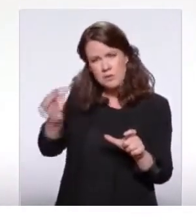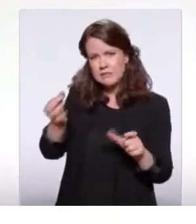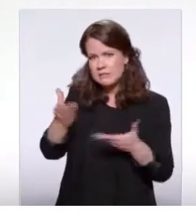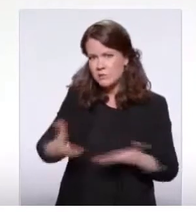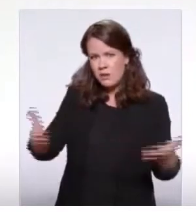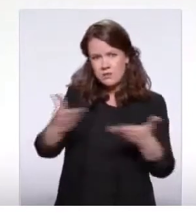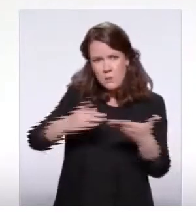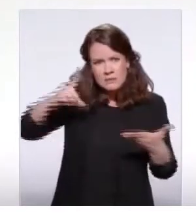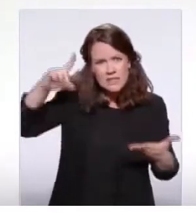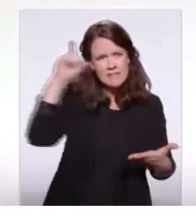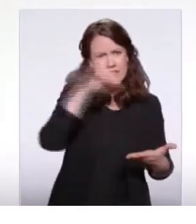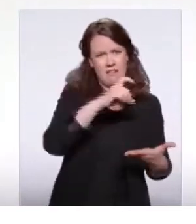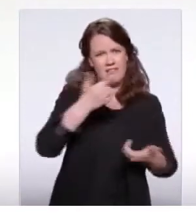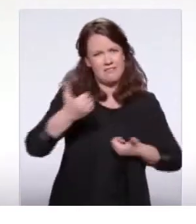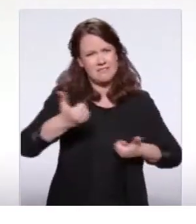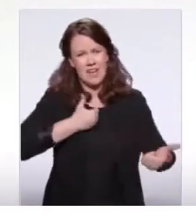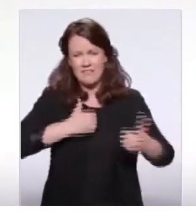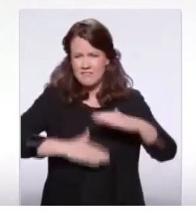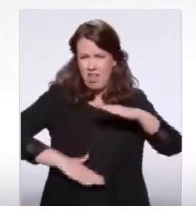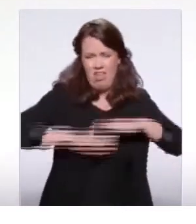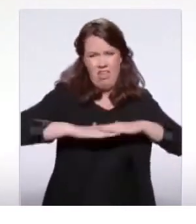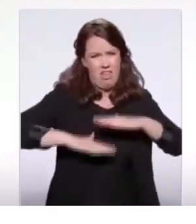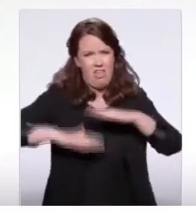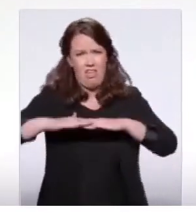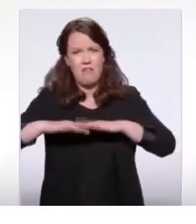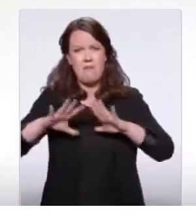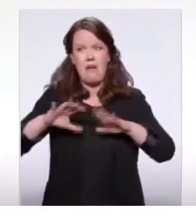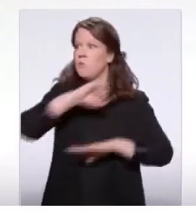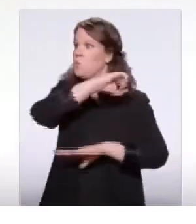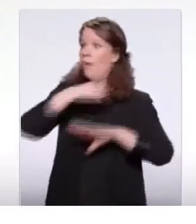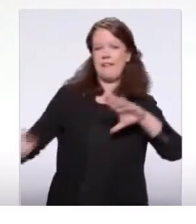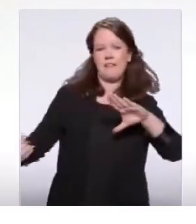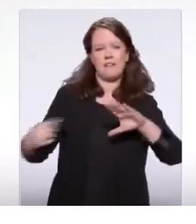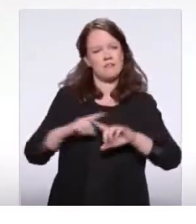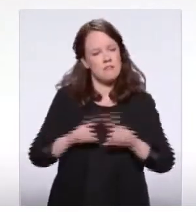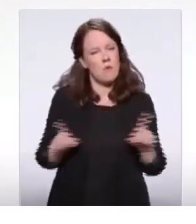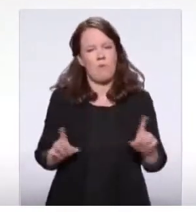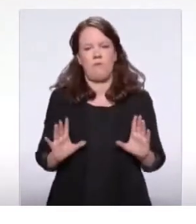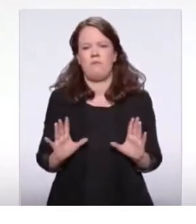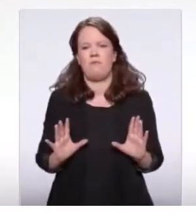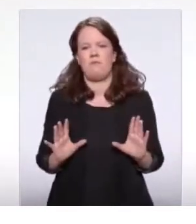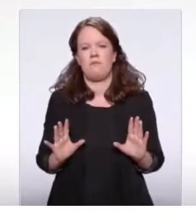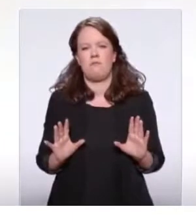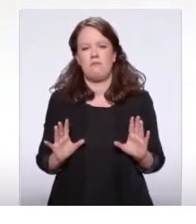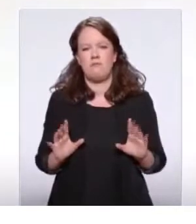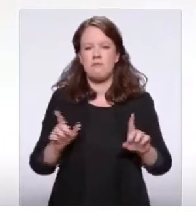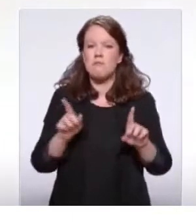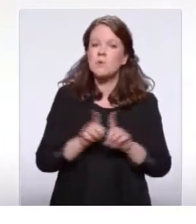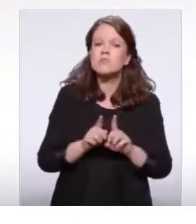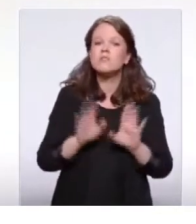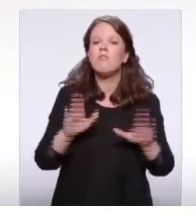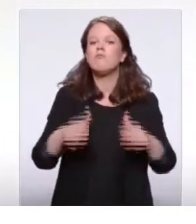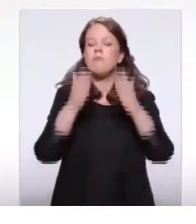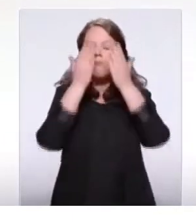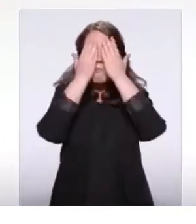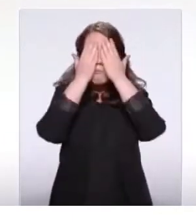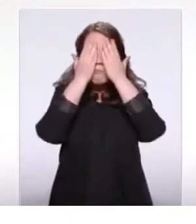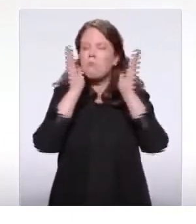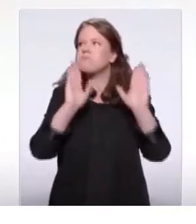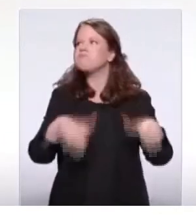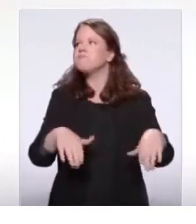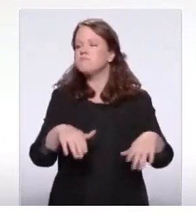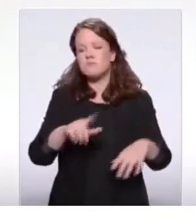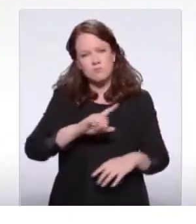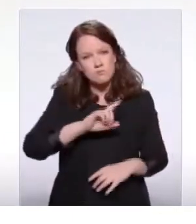services sont surchargés. Mais nous n'en avons pas perdu le contrôle. Nous ne devons pas non plus céder au déni. Ce serait faux de dire